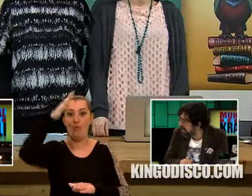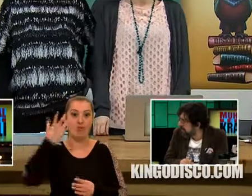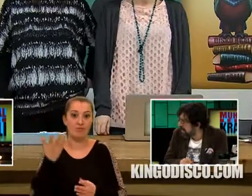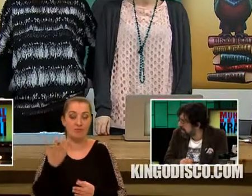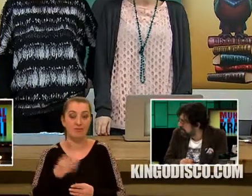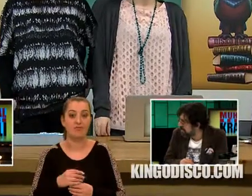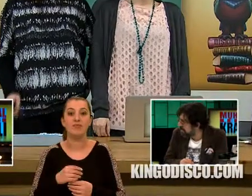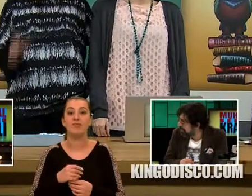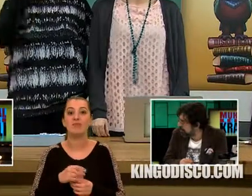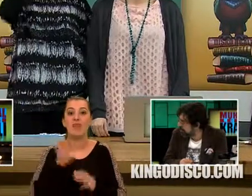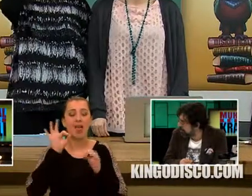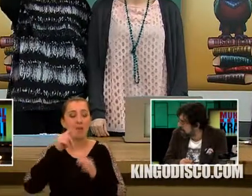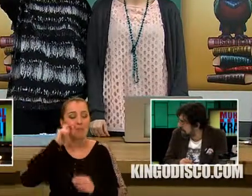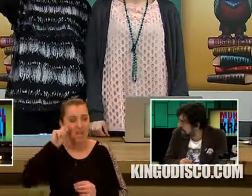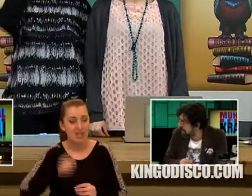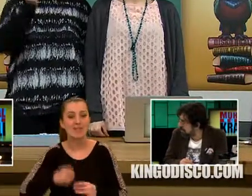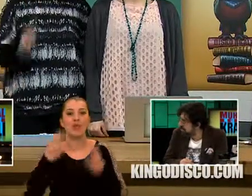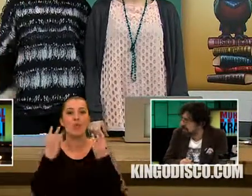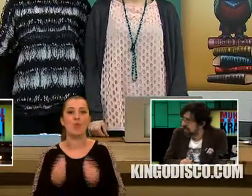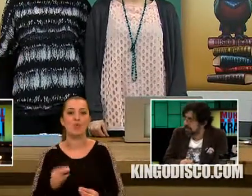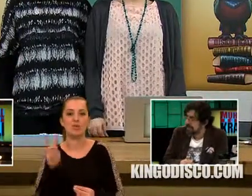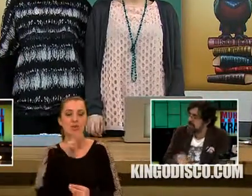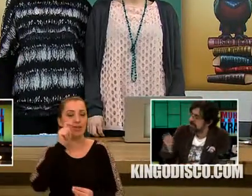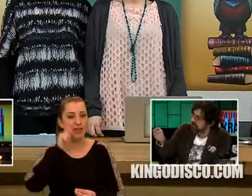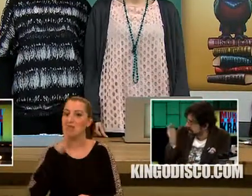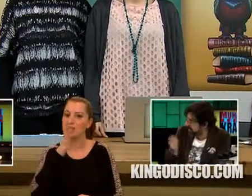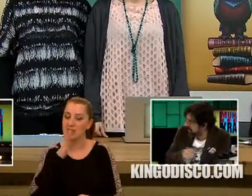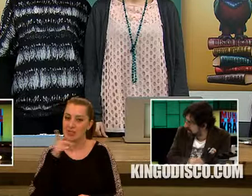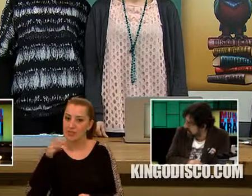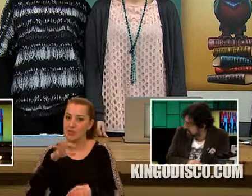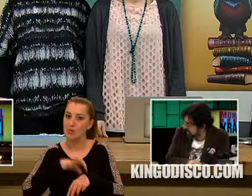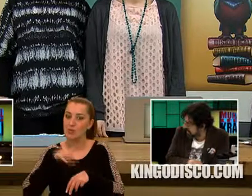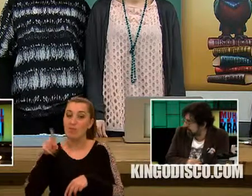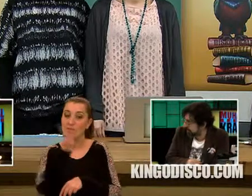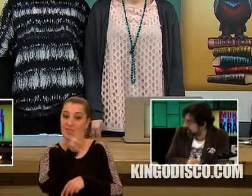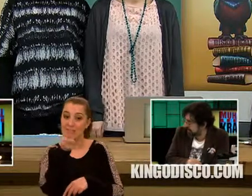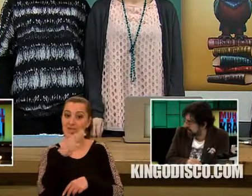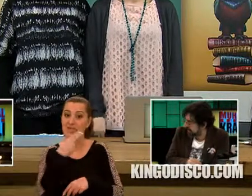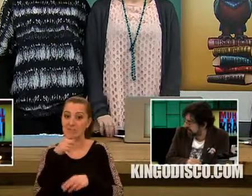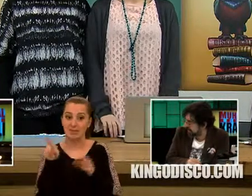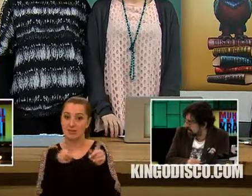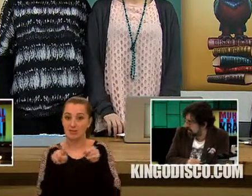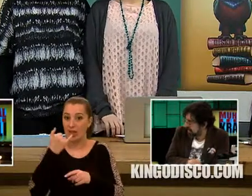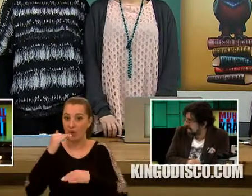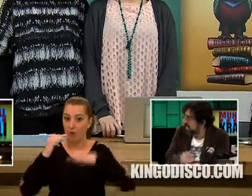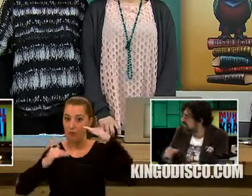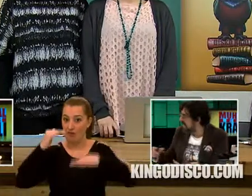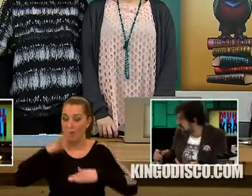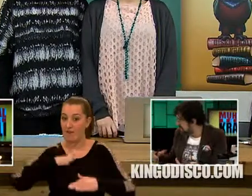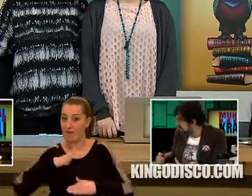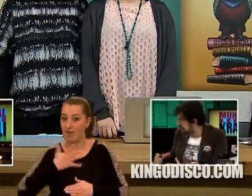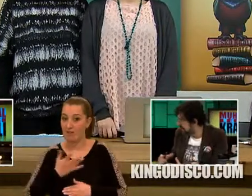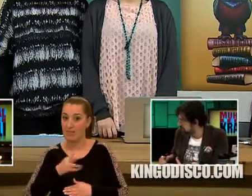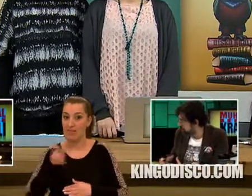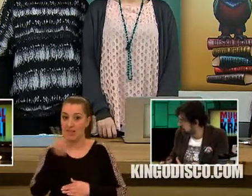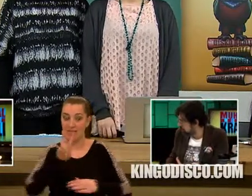Her programda rezil oluyorsunuz yahu. Şimdi sayın hocam, bu iki kız arasında 6 kilo fark var mı ya? İkiniz de